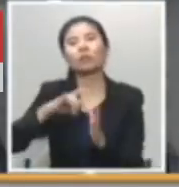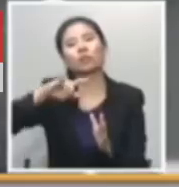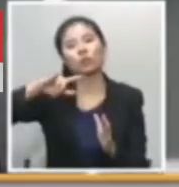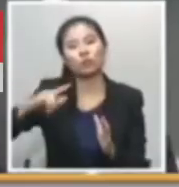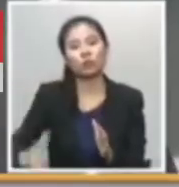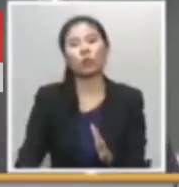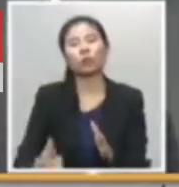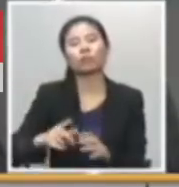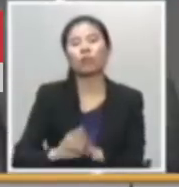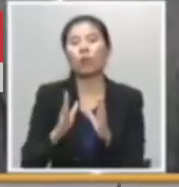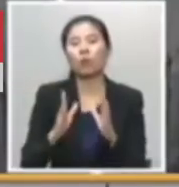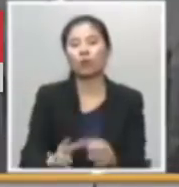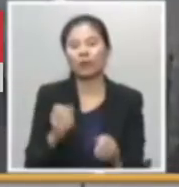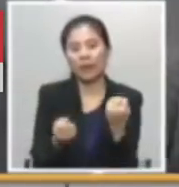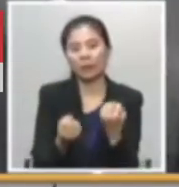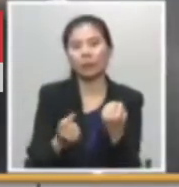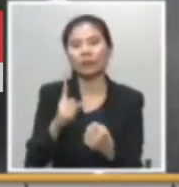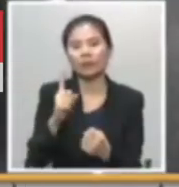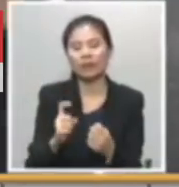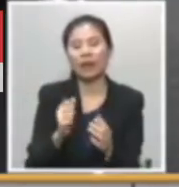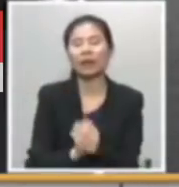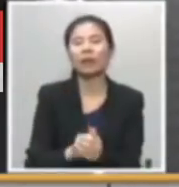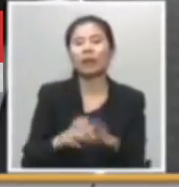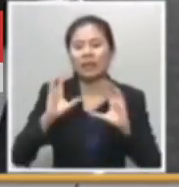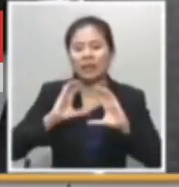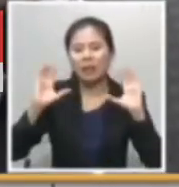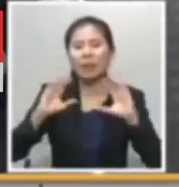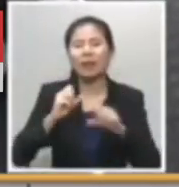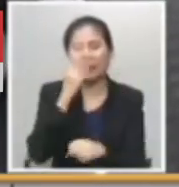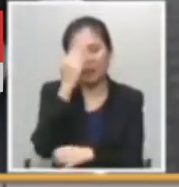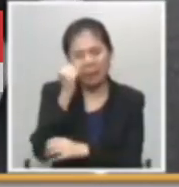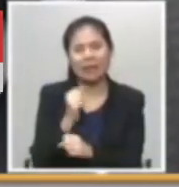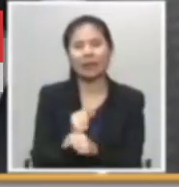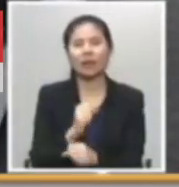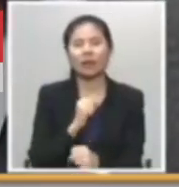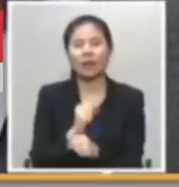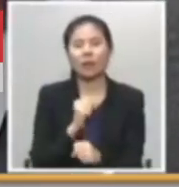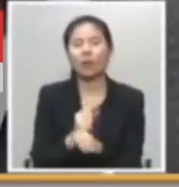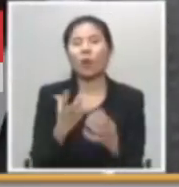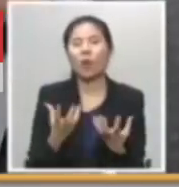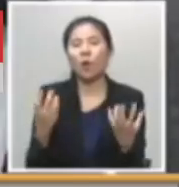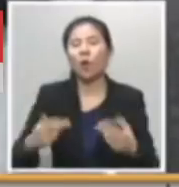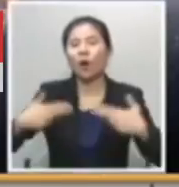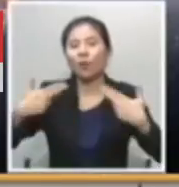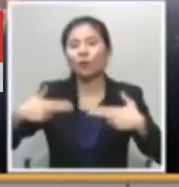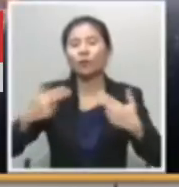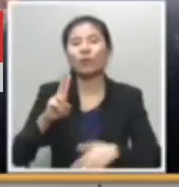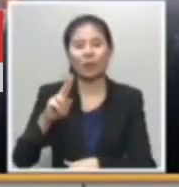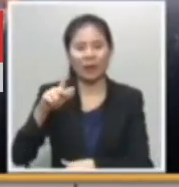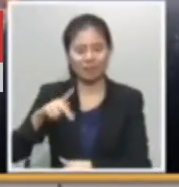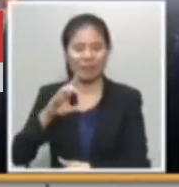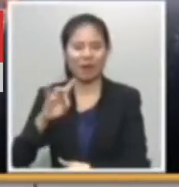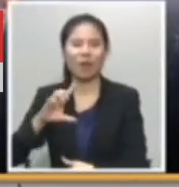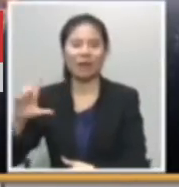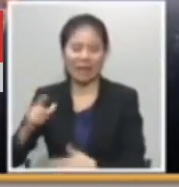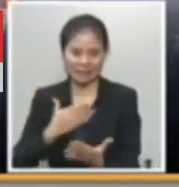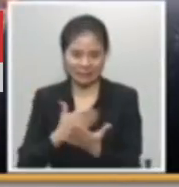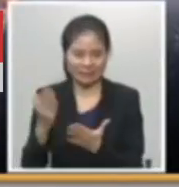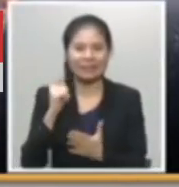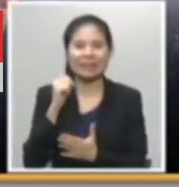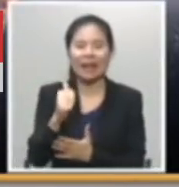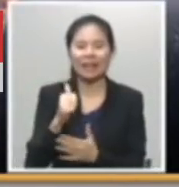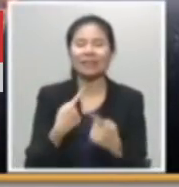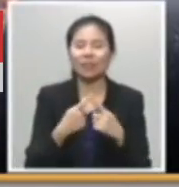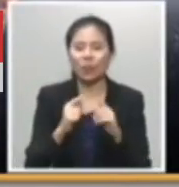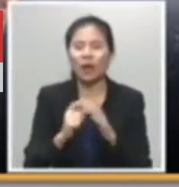างนี้ได้ยังไงเอางบกลางมาผลาญได้ยังไงซื้ออาวุธ 2,800 ล้านซื้อได้เครื่องบินเนี่ยเห็นไหมครับที่ไปทำฝ